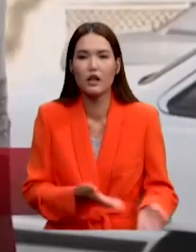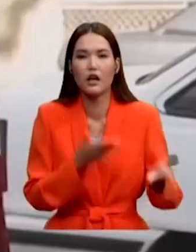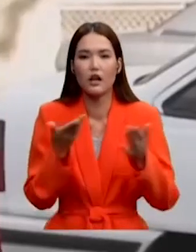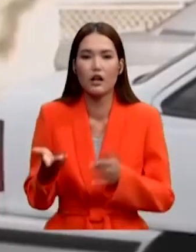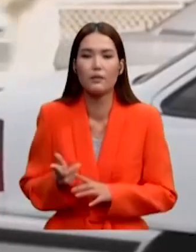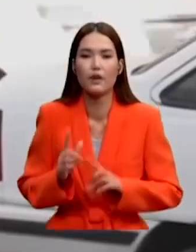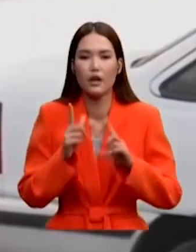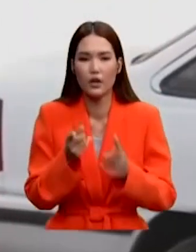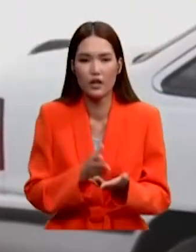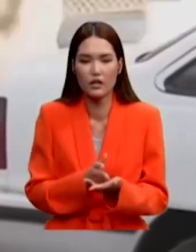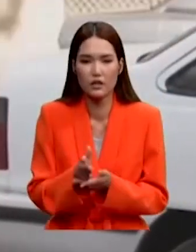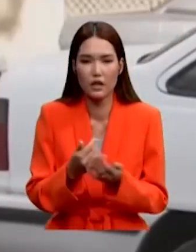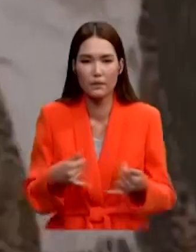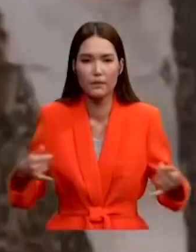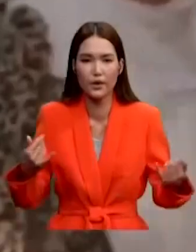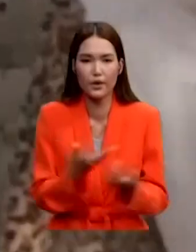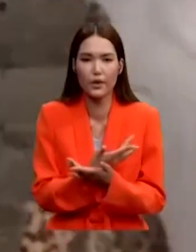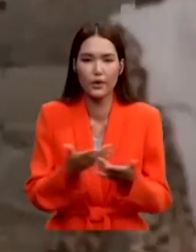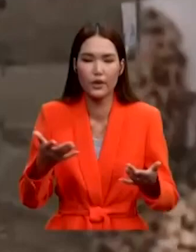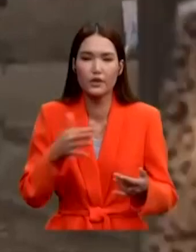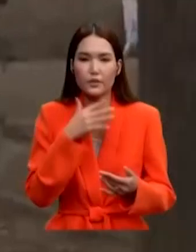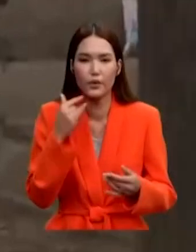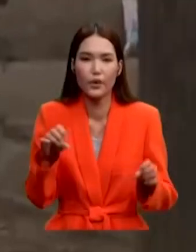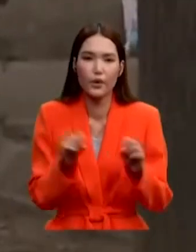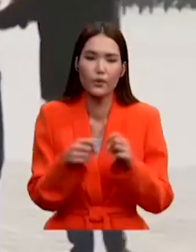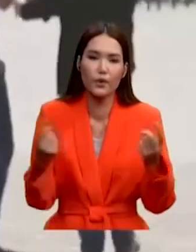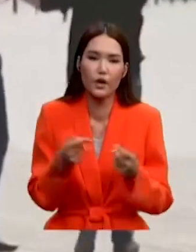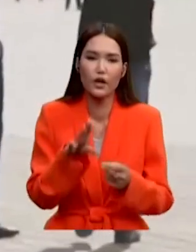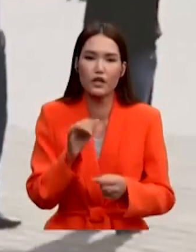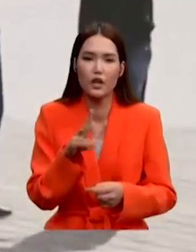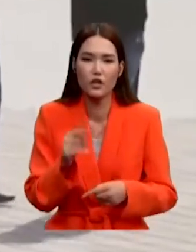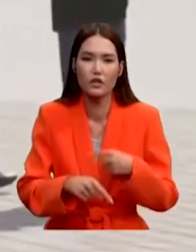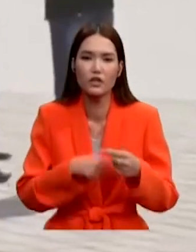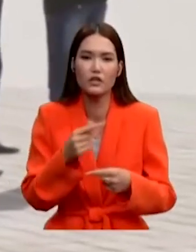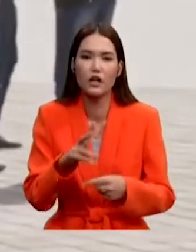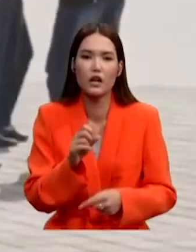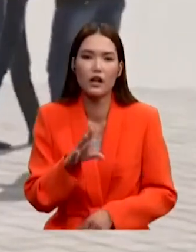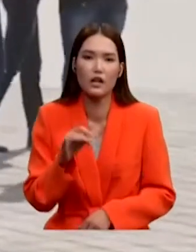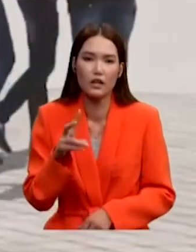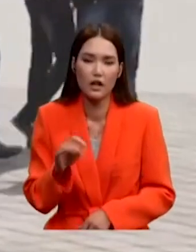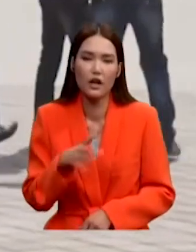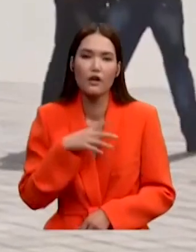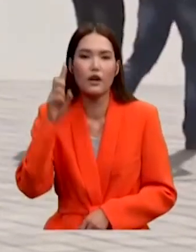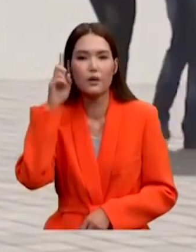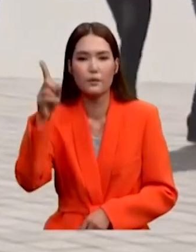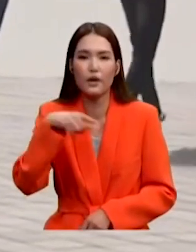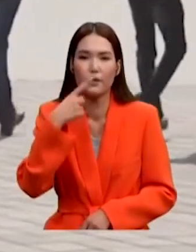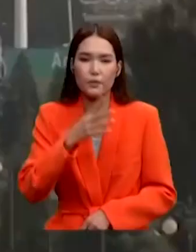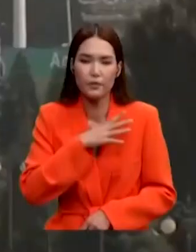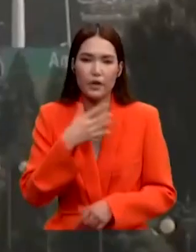проведению пилотного проекта. Речь идет о подключении 10 сел Таджикистана через КАЗСАТ-3. В ведомстве уточнили, что